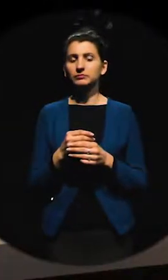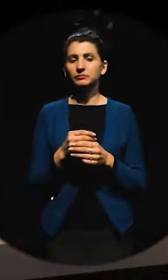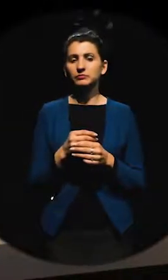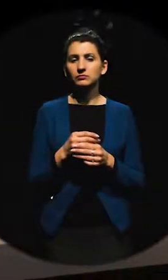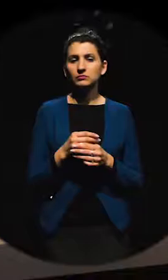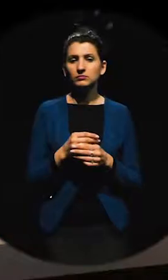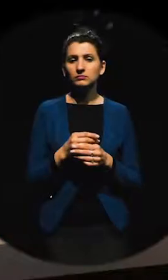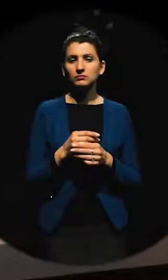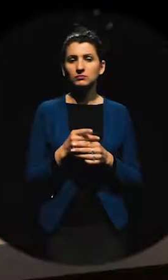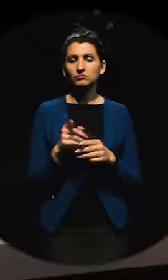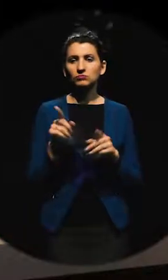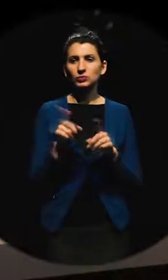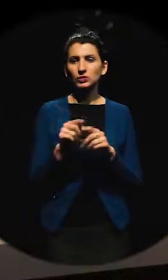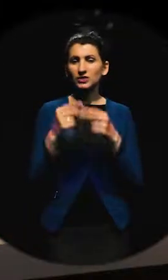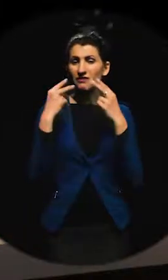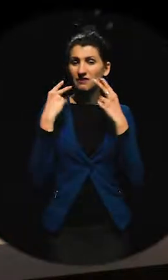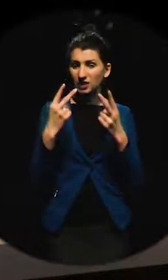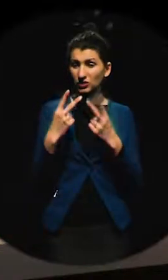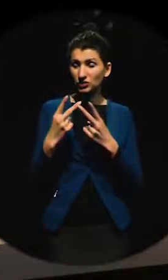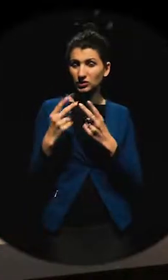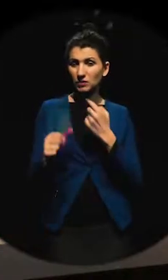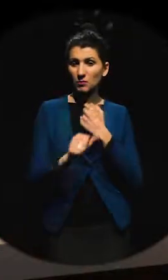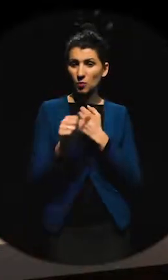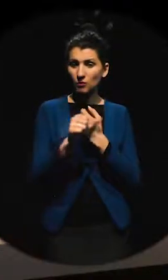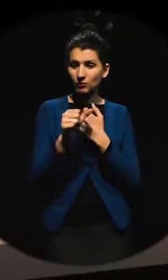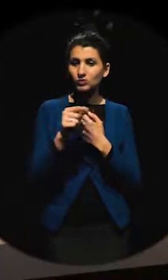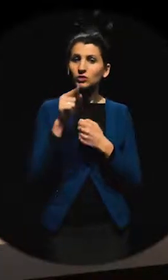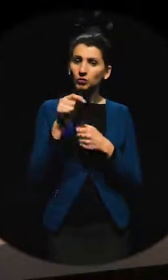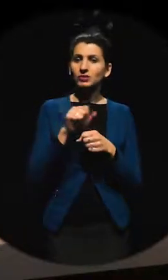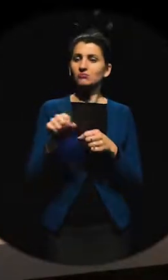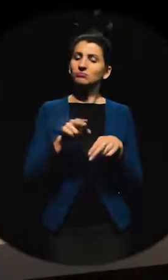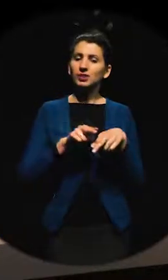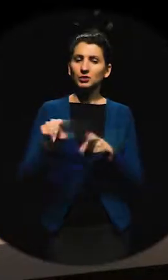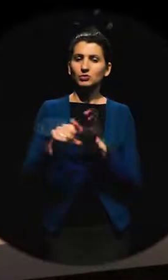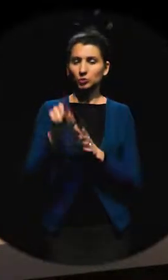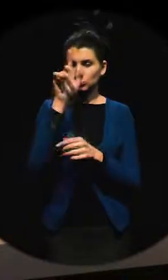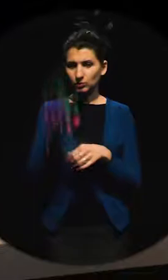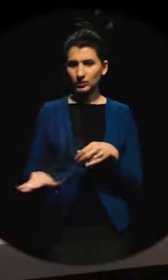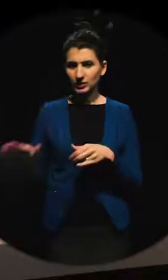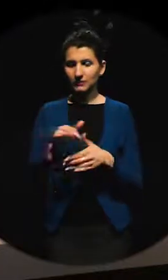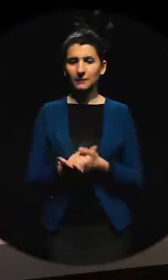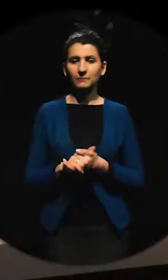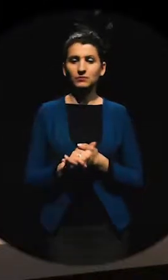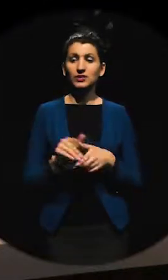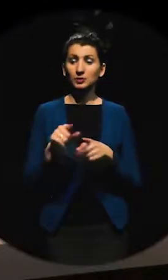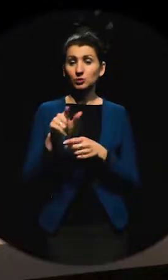ważnym bardzo czynnikiem zmieniającym przestrzeń publiczną, tę przestrzeń publicznej